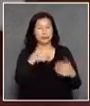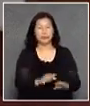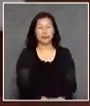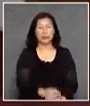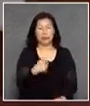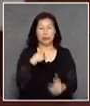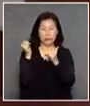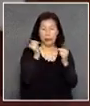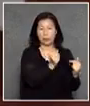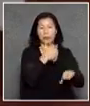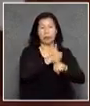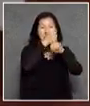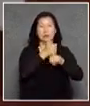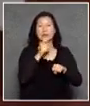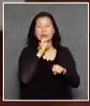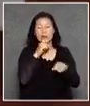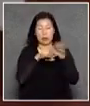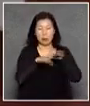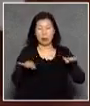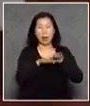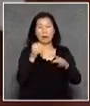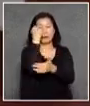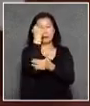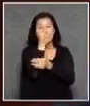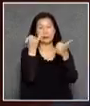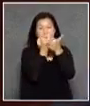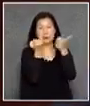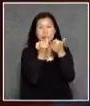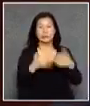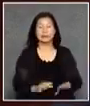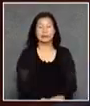續會支持啲和平示威嘅學生 ，OK？ 黃國興議員。